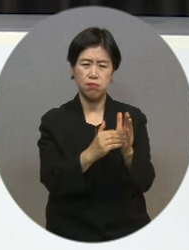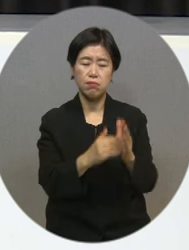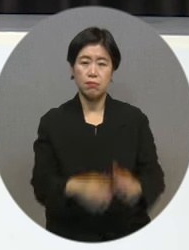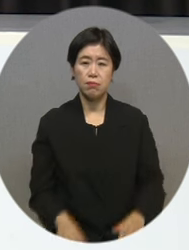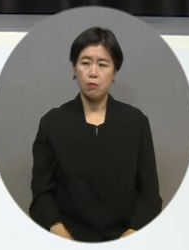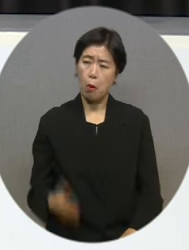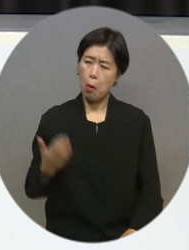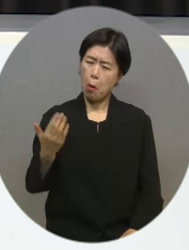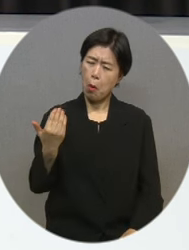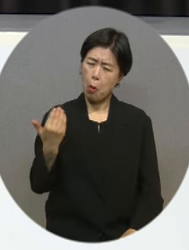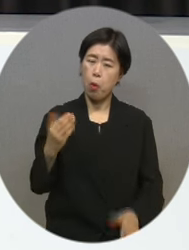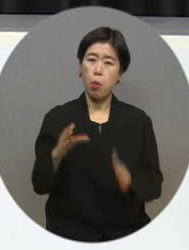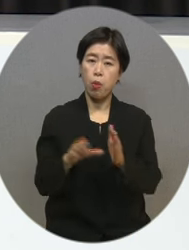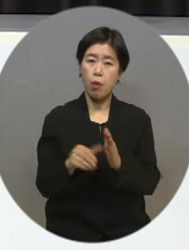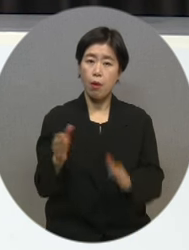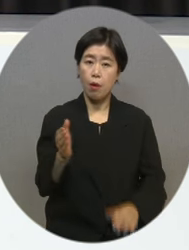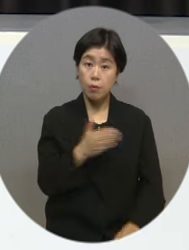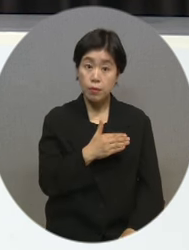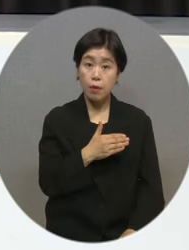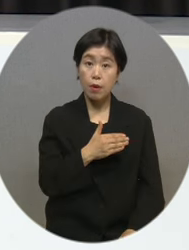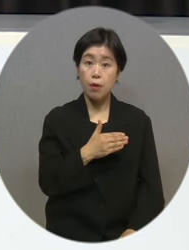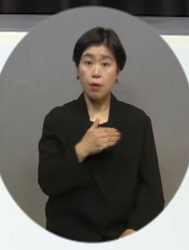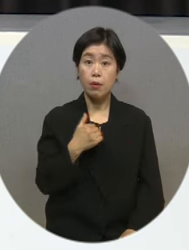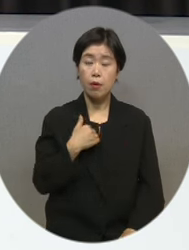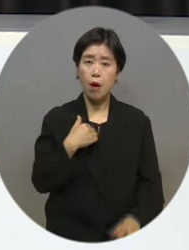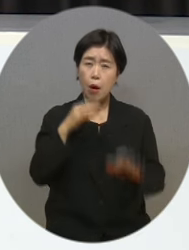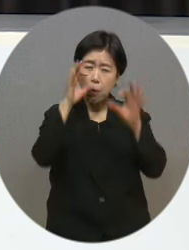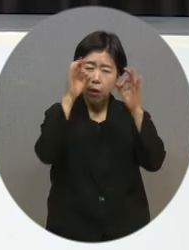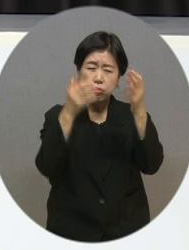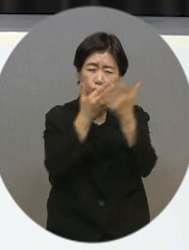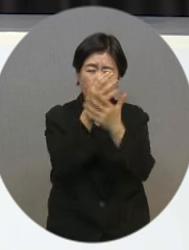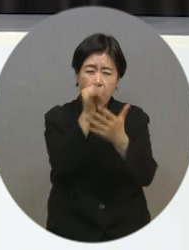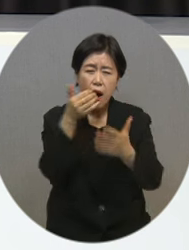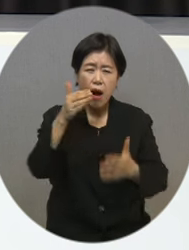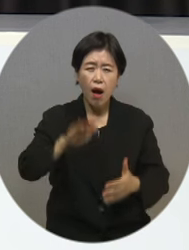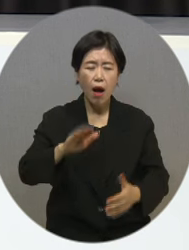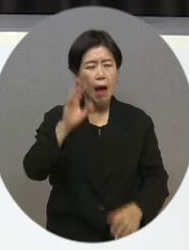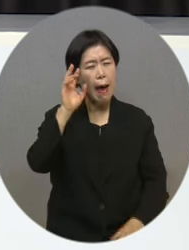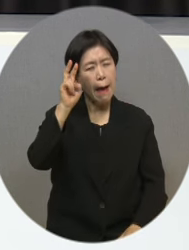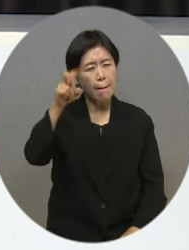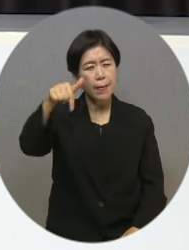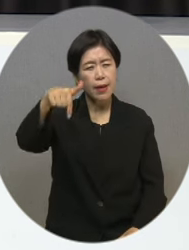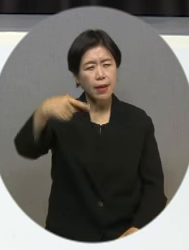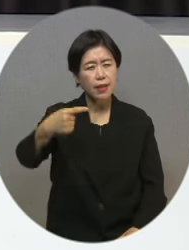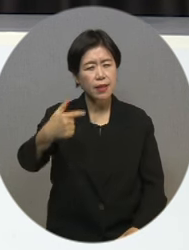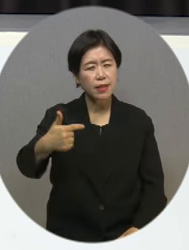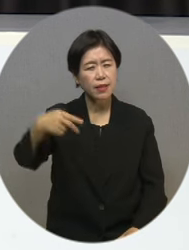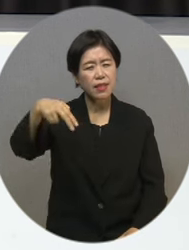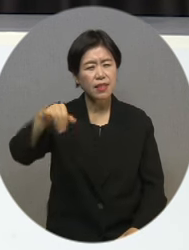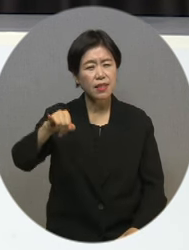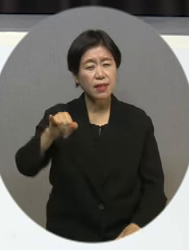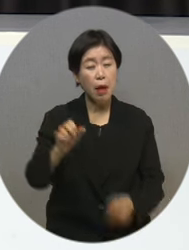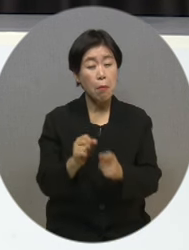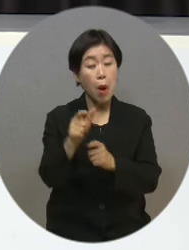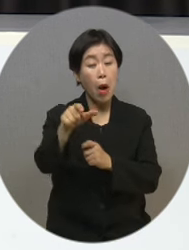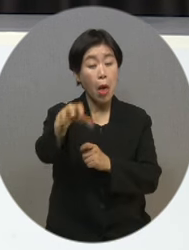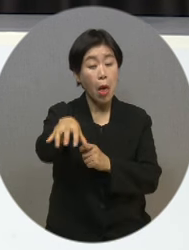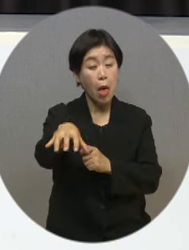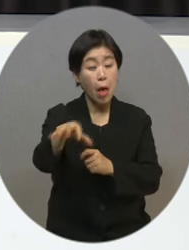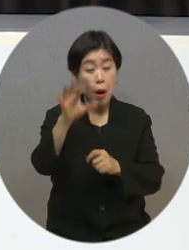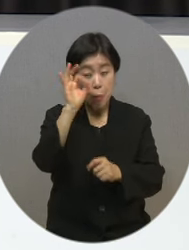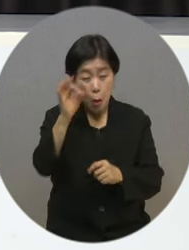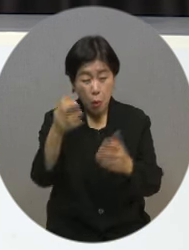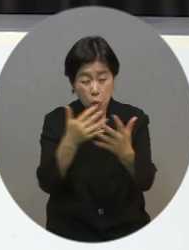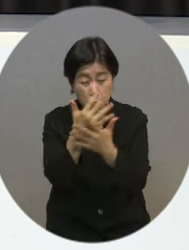징조는 있었는데 네. 보통 근시로 안 거죠. 그래서 그 그러셨구나. 일반 지역에 있는 안과 병원